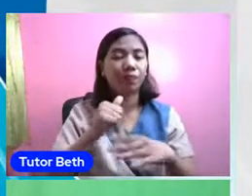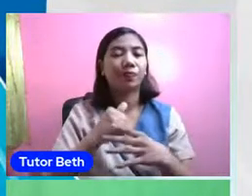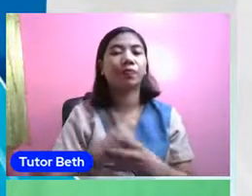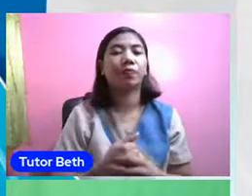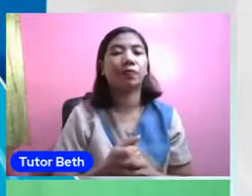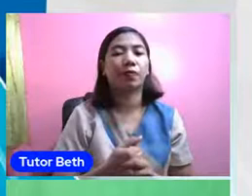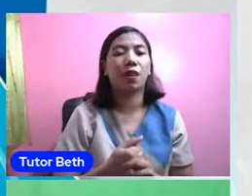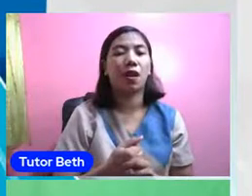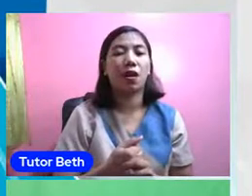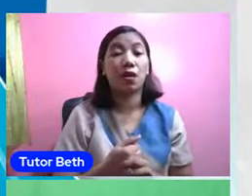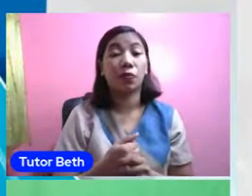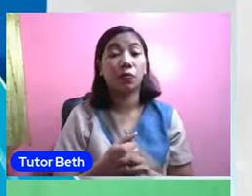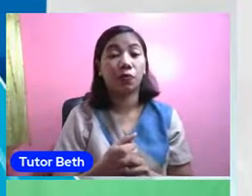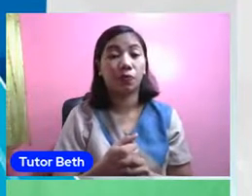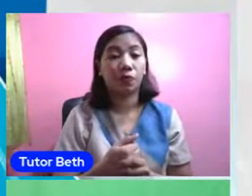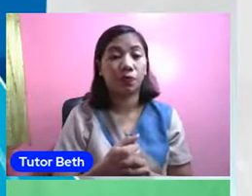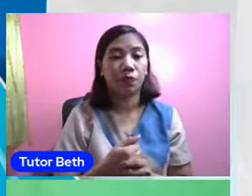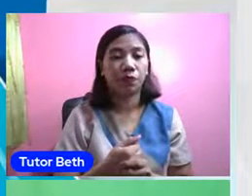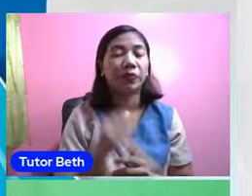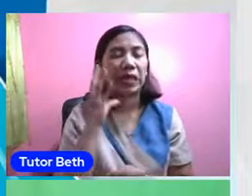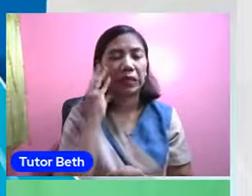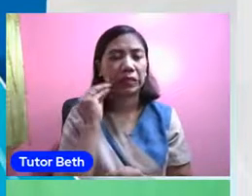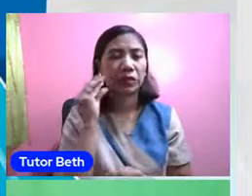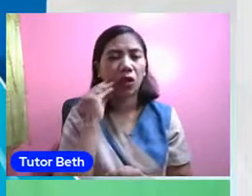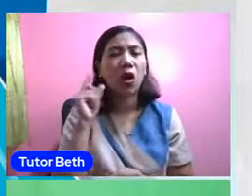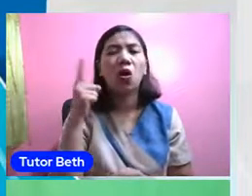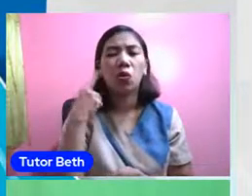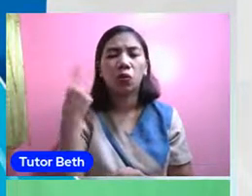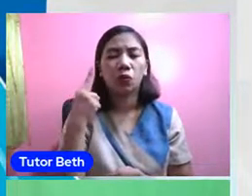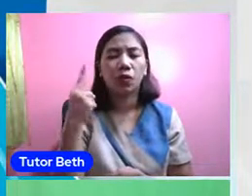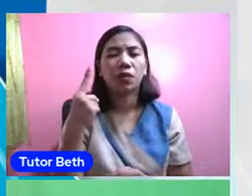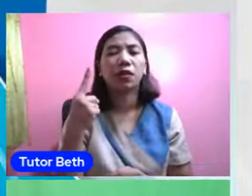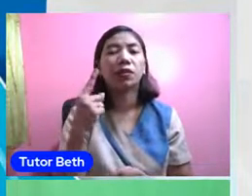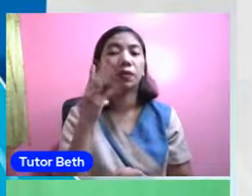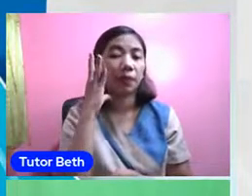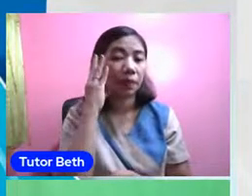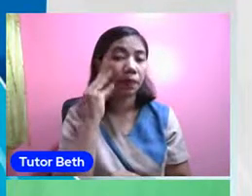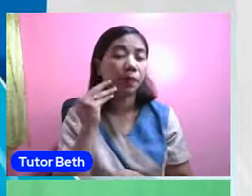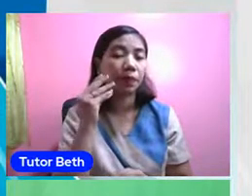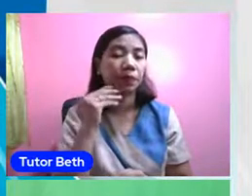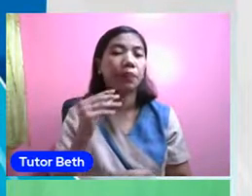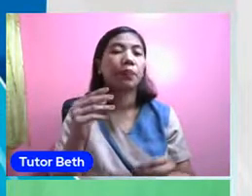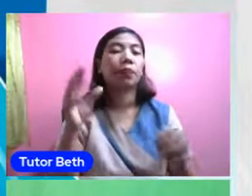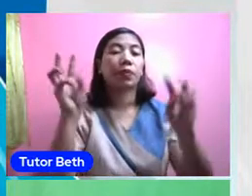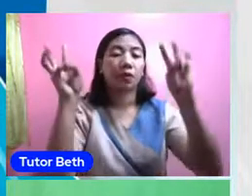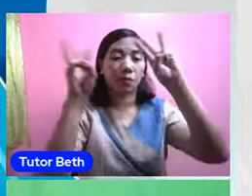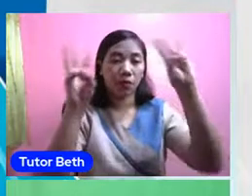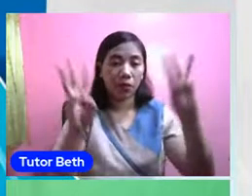bagyo ay nararanasan natin sa panahon ng tag-ulan.